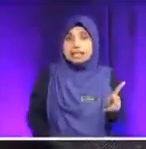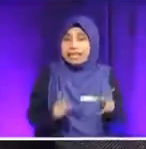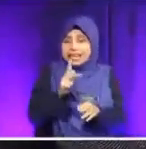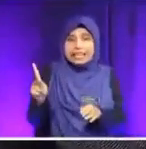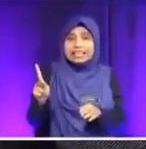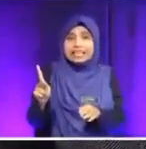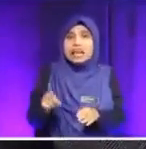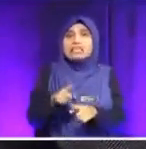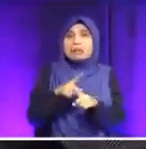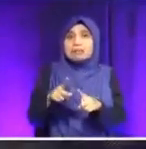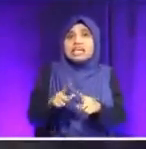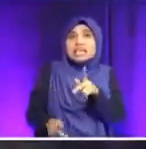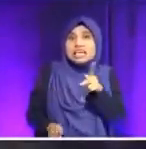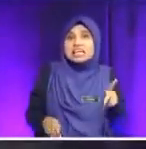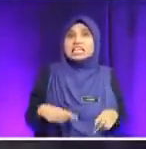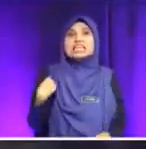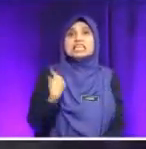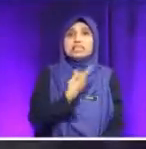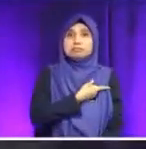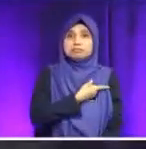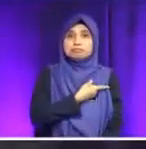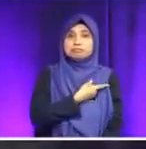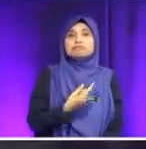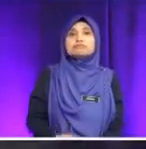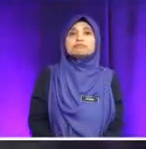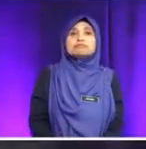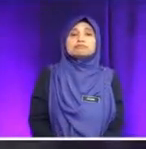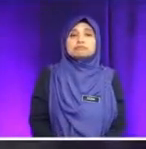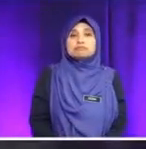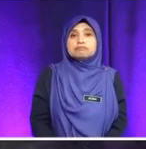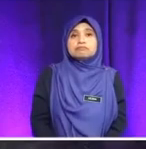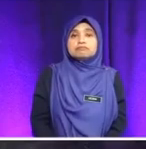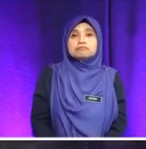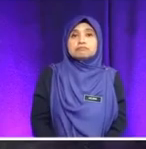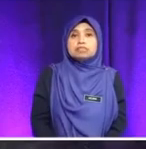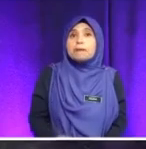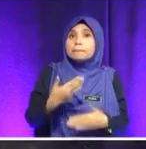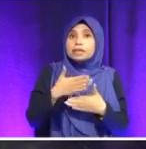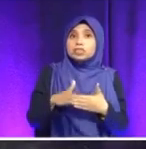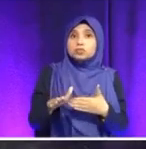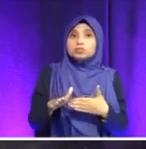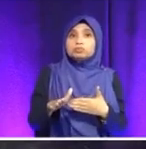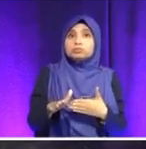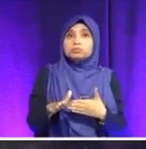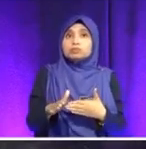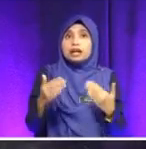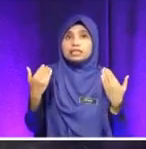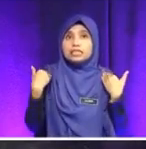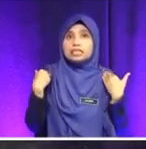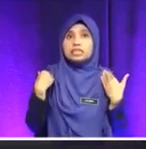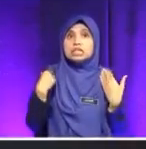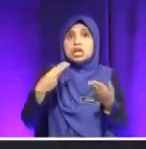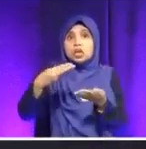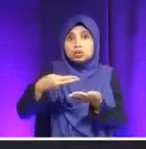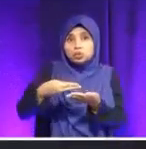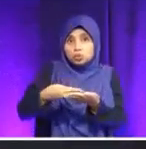kiri kita. Oh, belah kiri kita. Yeah. Okey. Okey, boleh? Boleh, cikgu. Okey, kemudian kita ada sudu